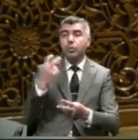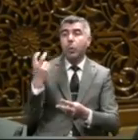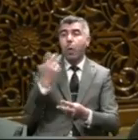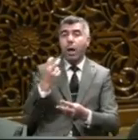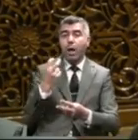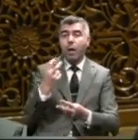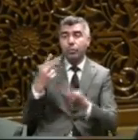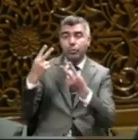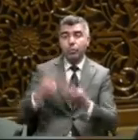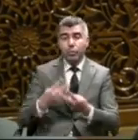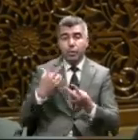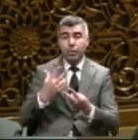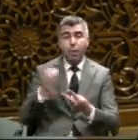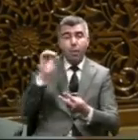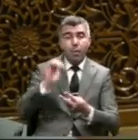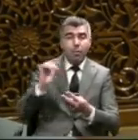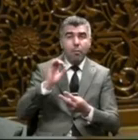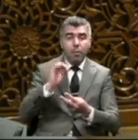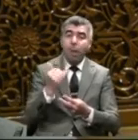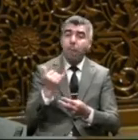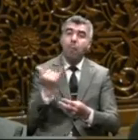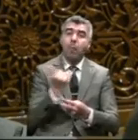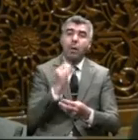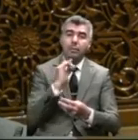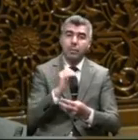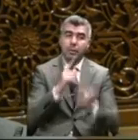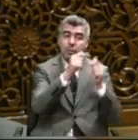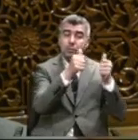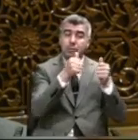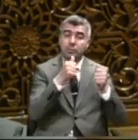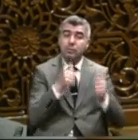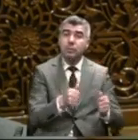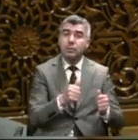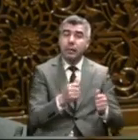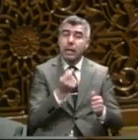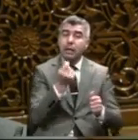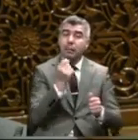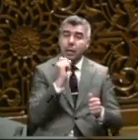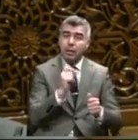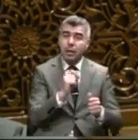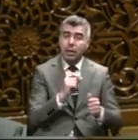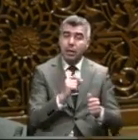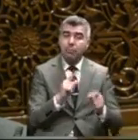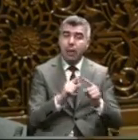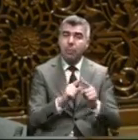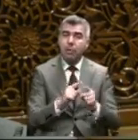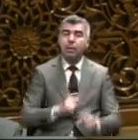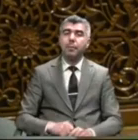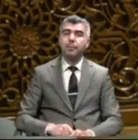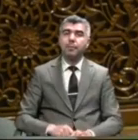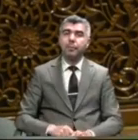وهذا موضوع مهم جدا لانه هذه المساله ديال عدم اشهار الاثمنه مثلا ديال مواد ديال